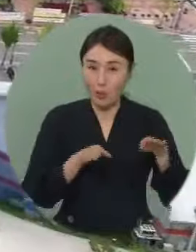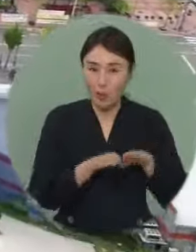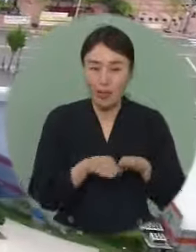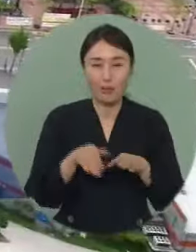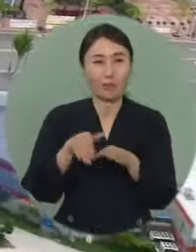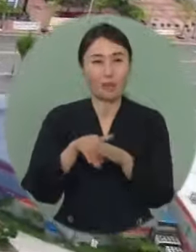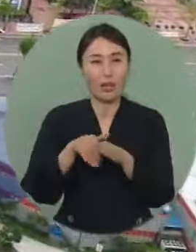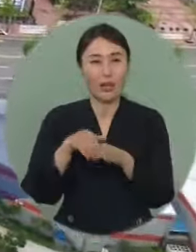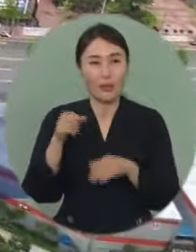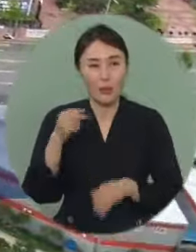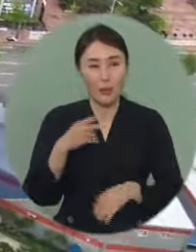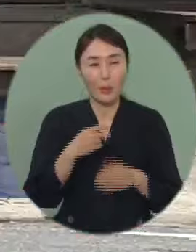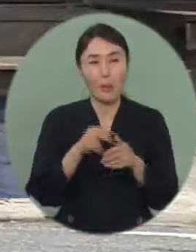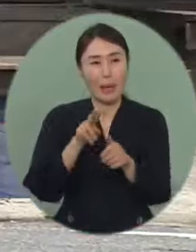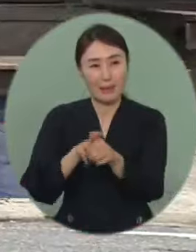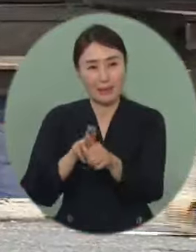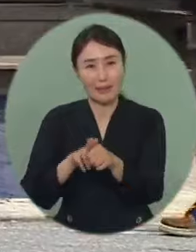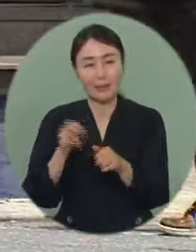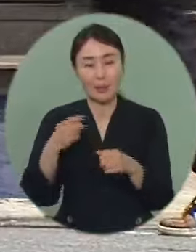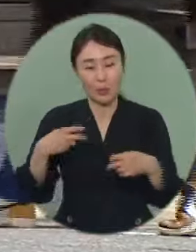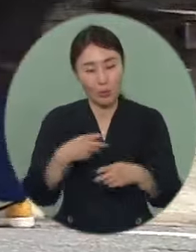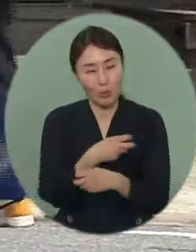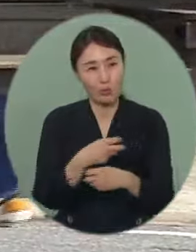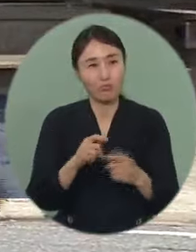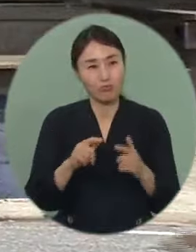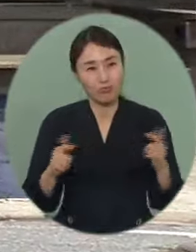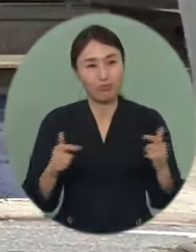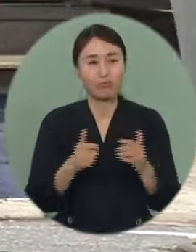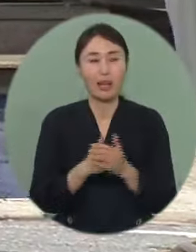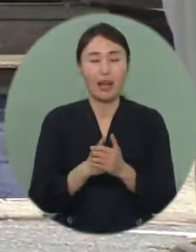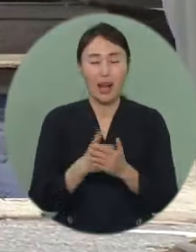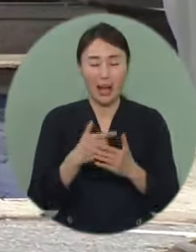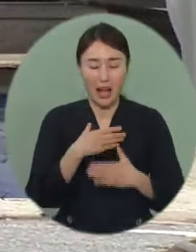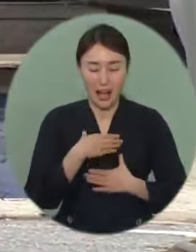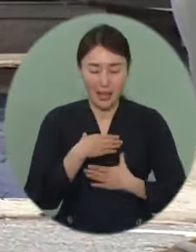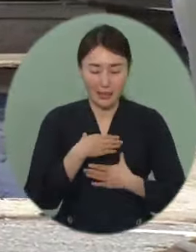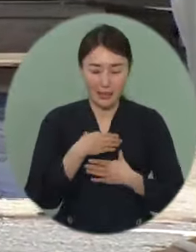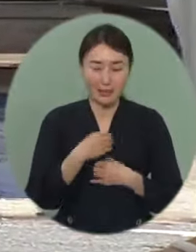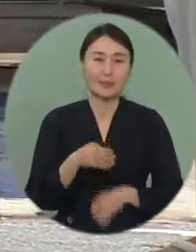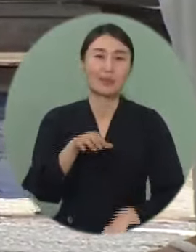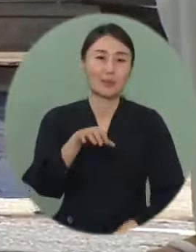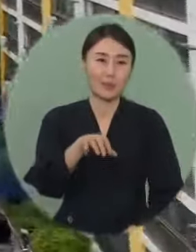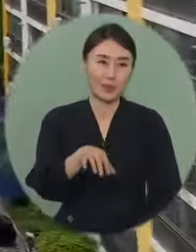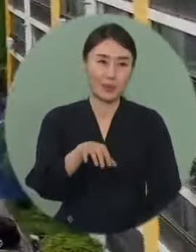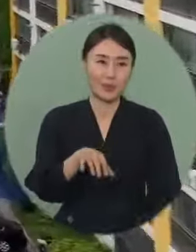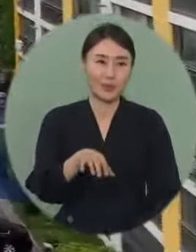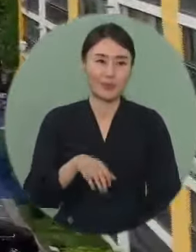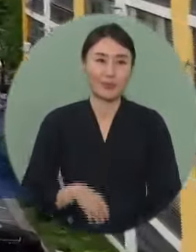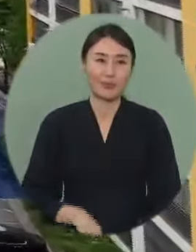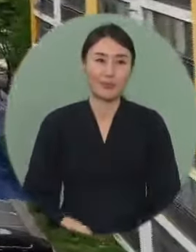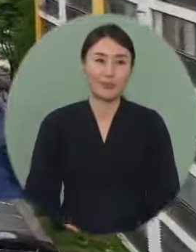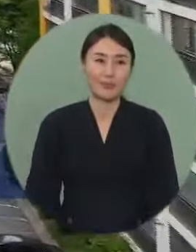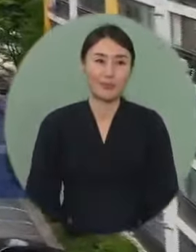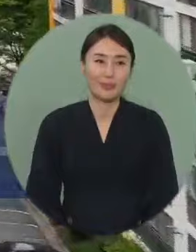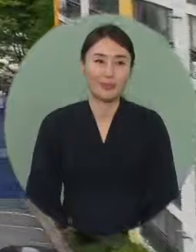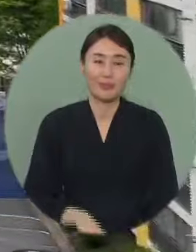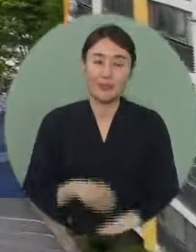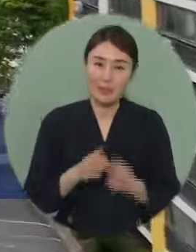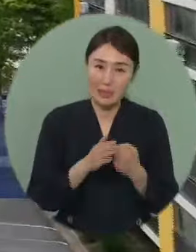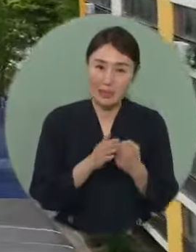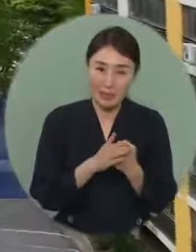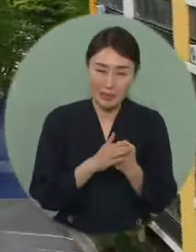문화시설 그다음에 마트 교통 등등이 아주 안정적으로 잘 이루어져 있습니다